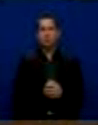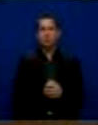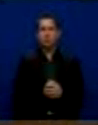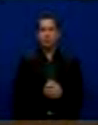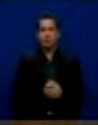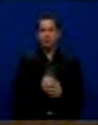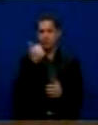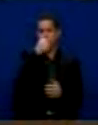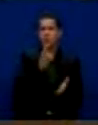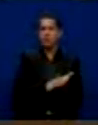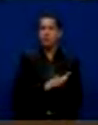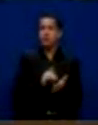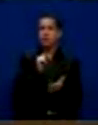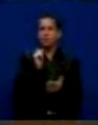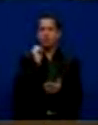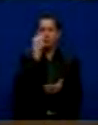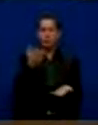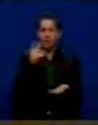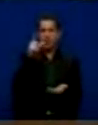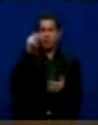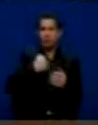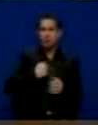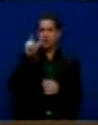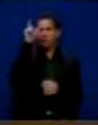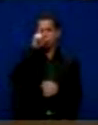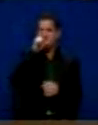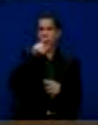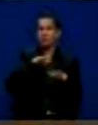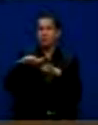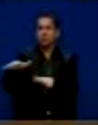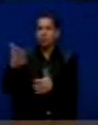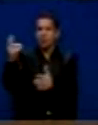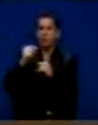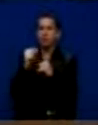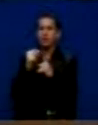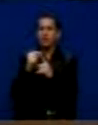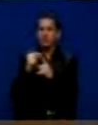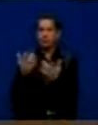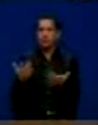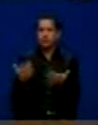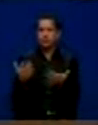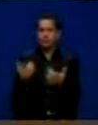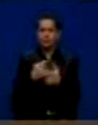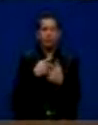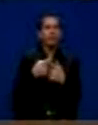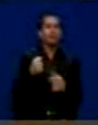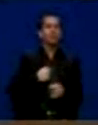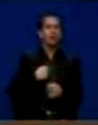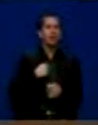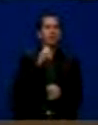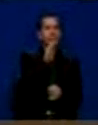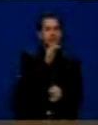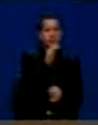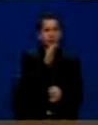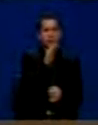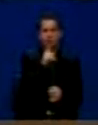kur nesër mas nesër ta zëm, ushtria e Serbisë vendos që ta sulmoj Luginën e Preshevës, apo që ushtria e Maqedonisë, forcat